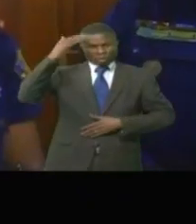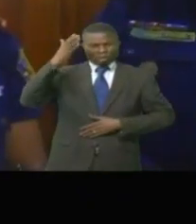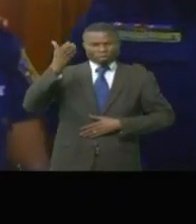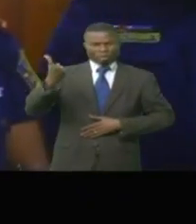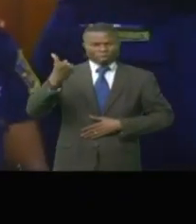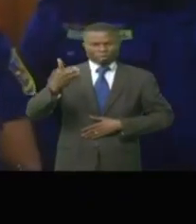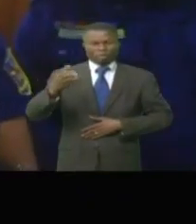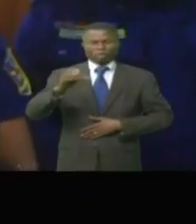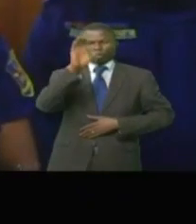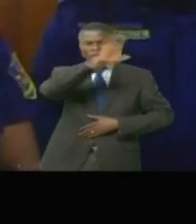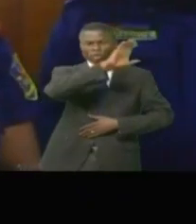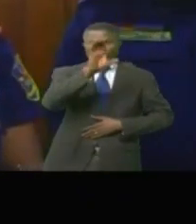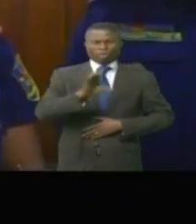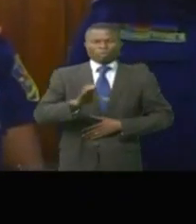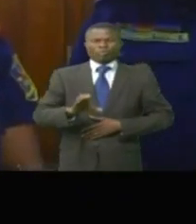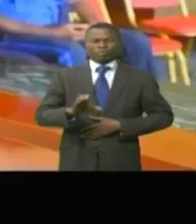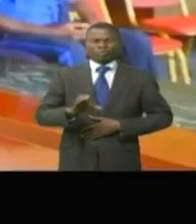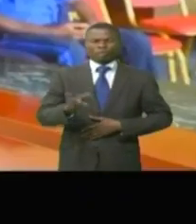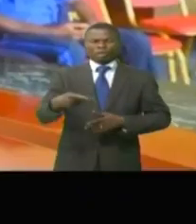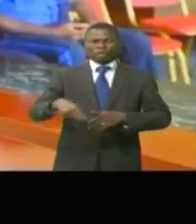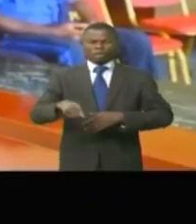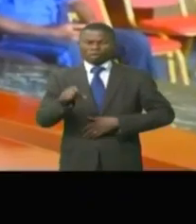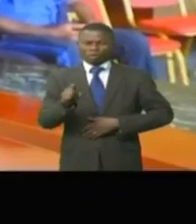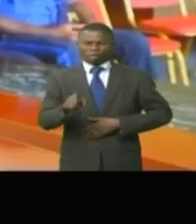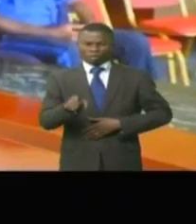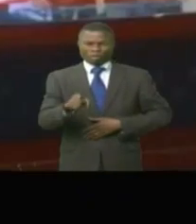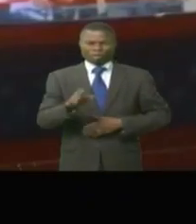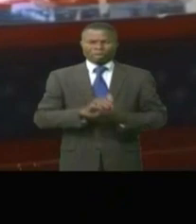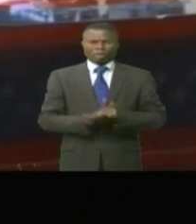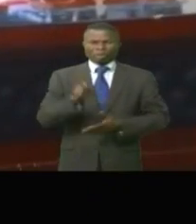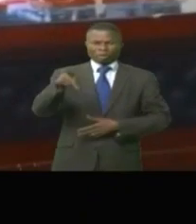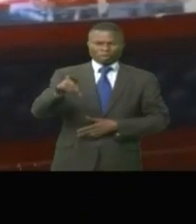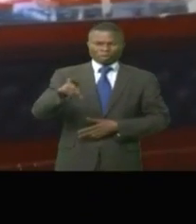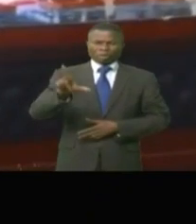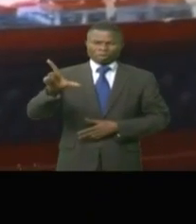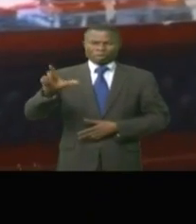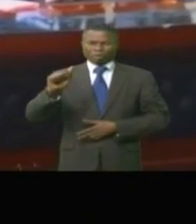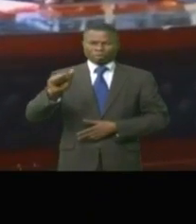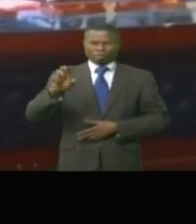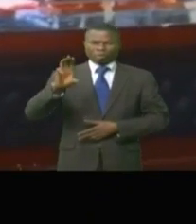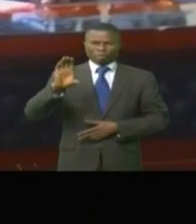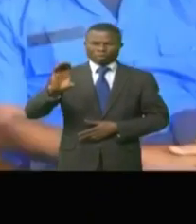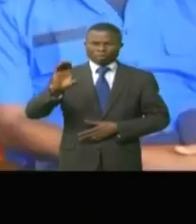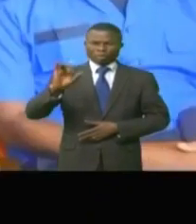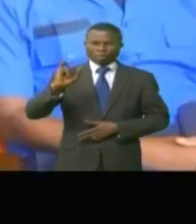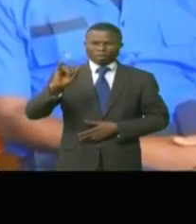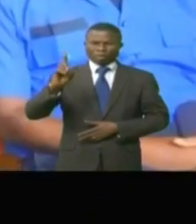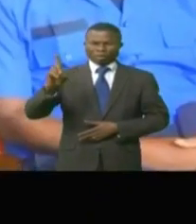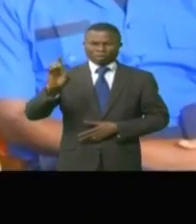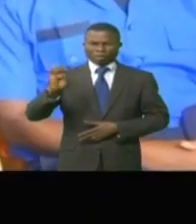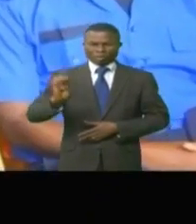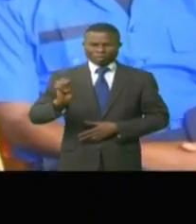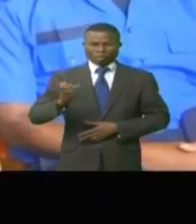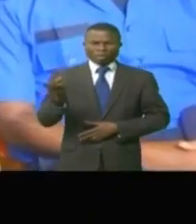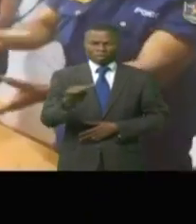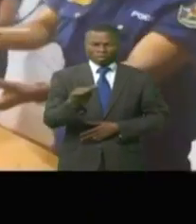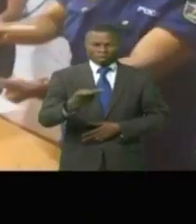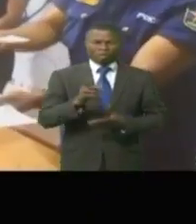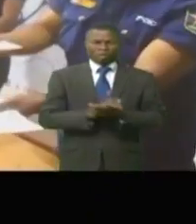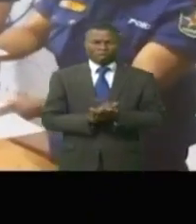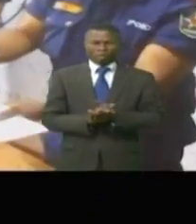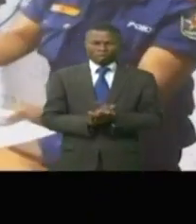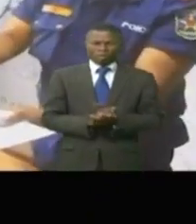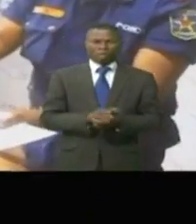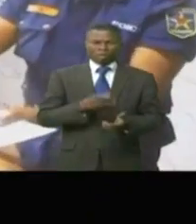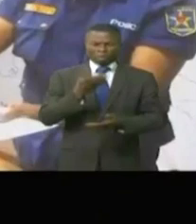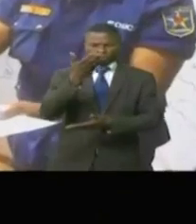le commissaire provincial Niembo Ngalusha Placide et le commissaire supérieur principal Nsangwa Niembo Guilin ont